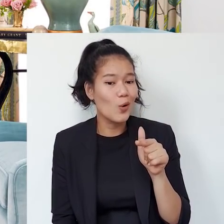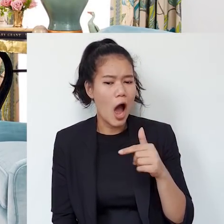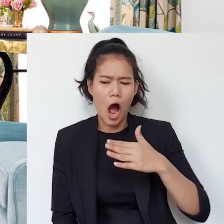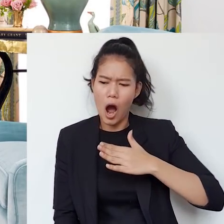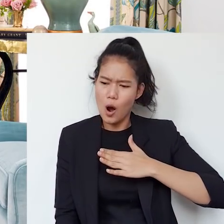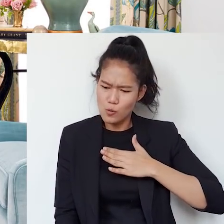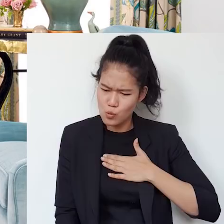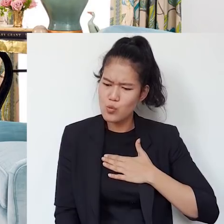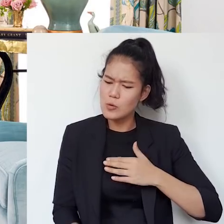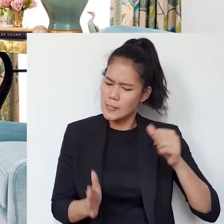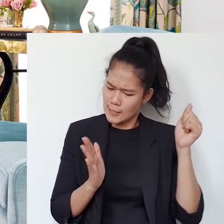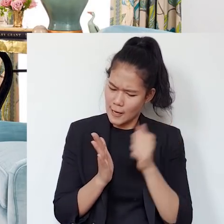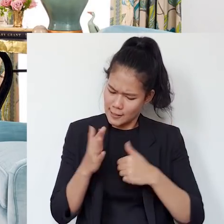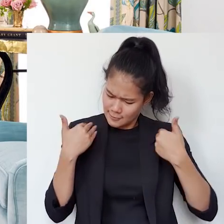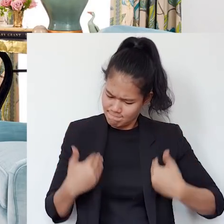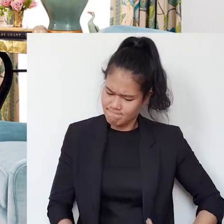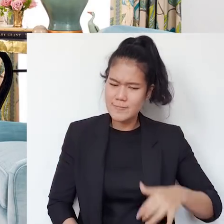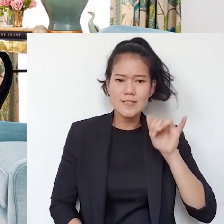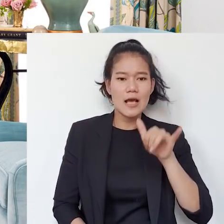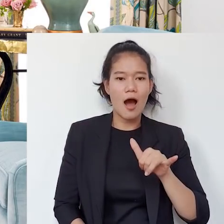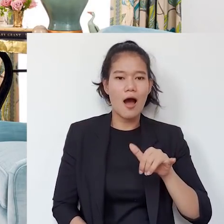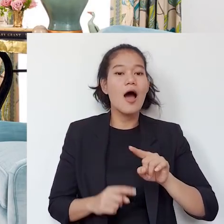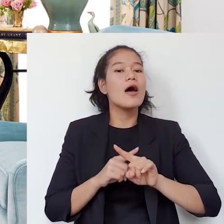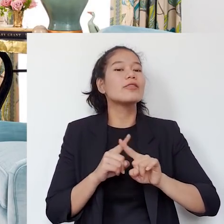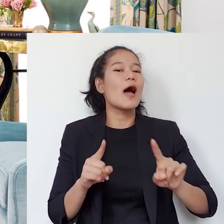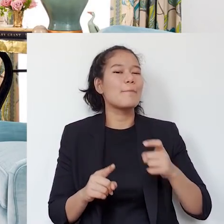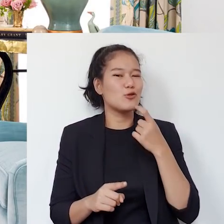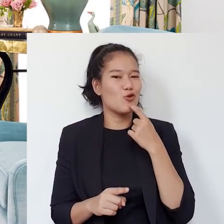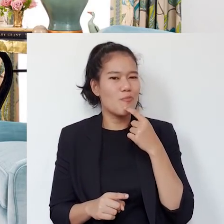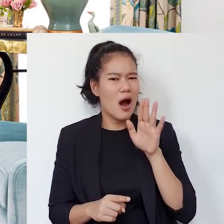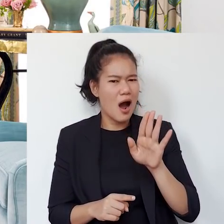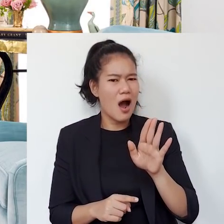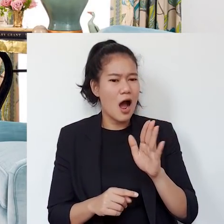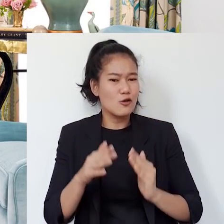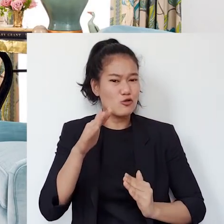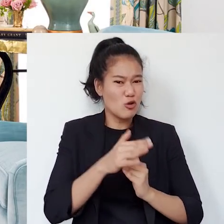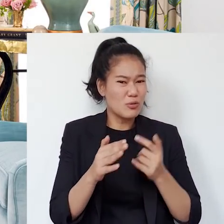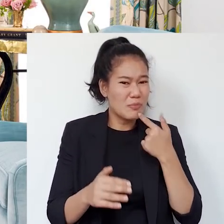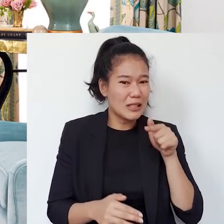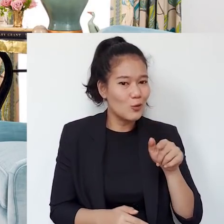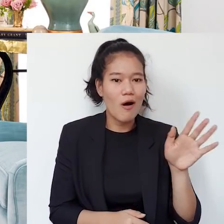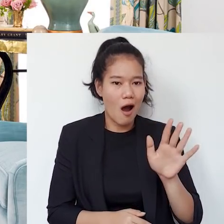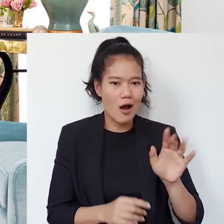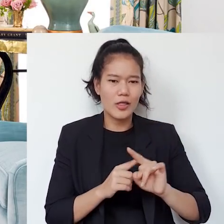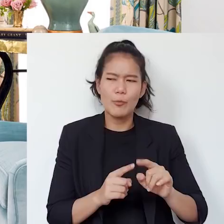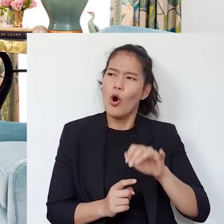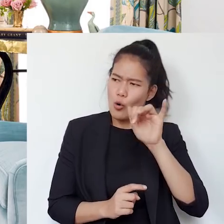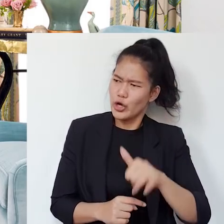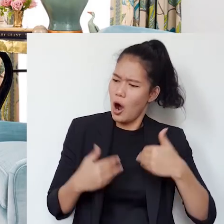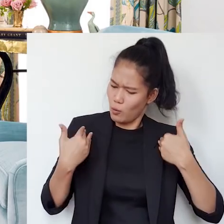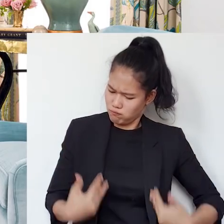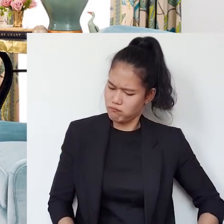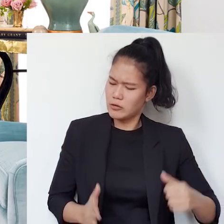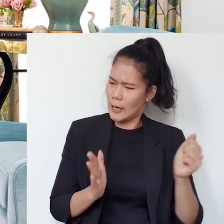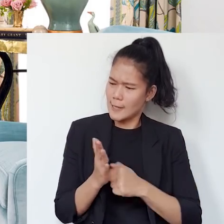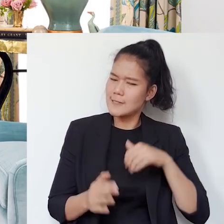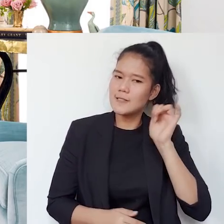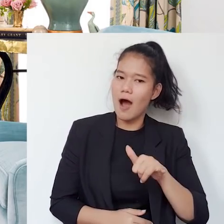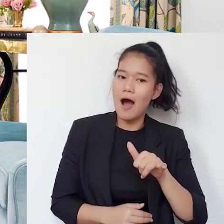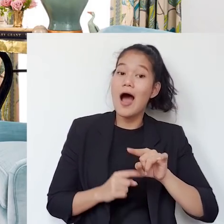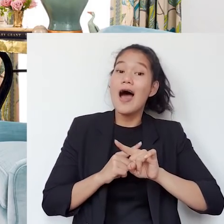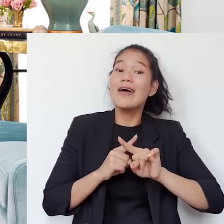aku memang keras. Tetapi nyong, jangan stop berkata bahwa sudah memang aku ini orang yang